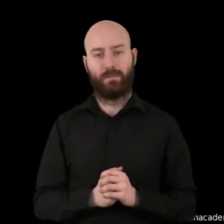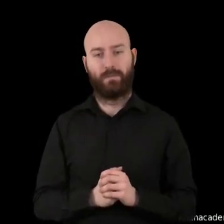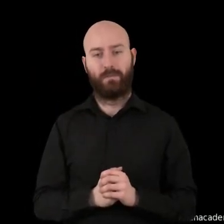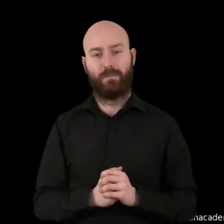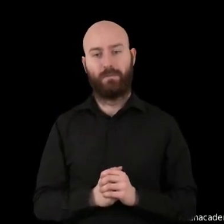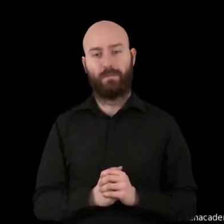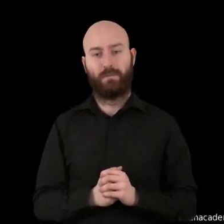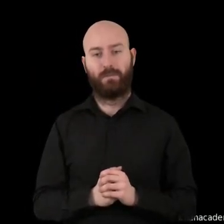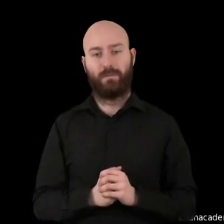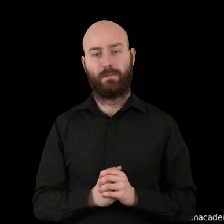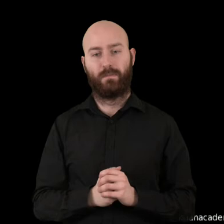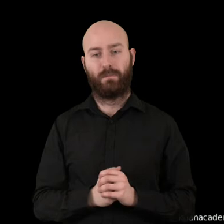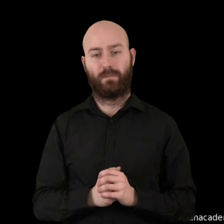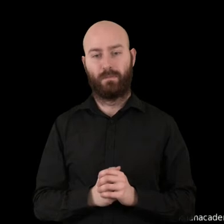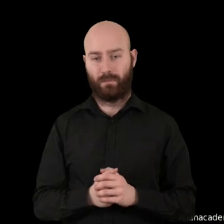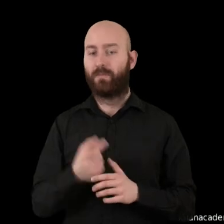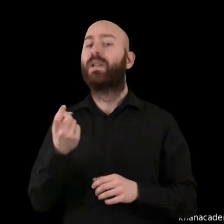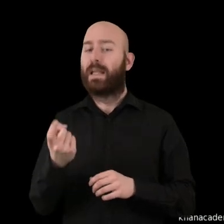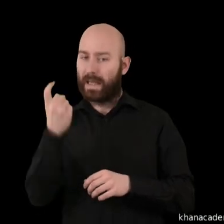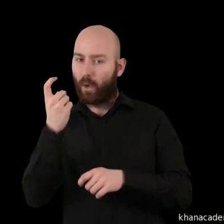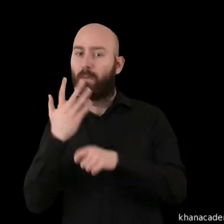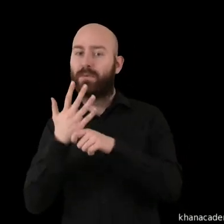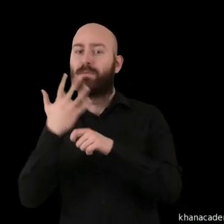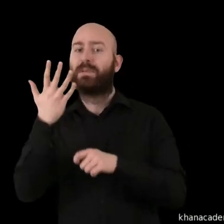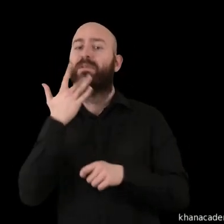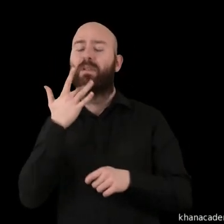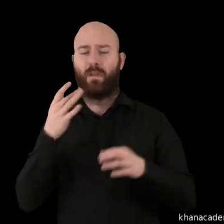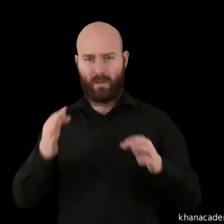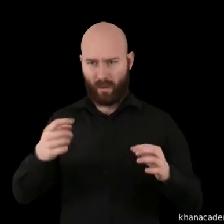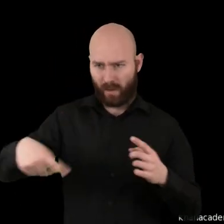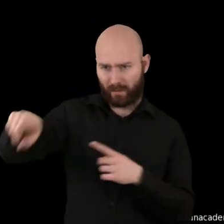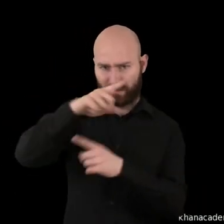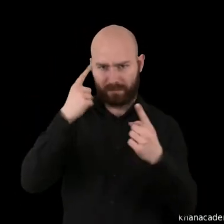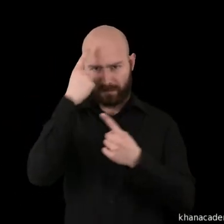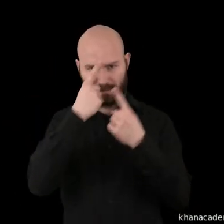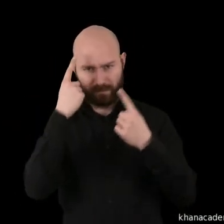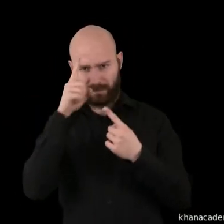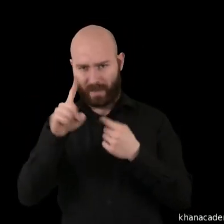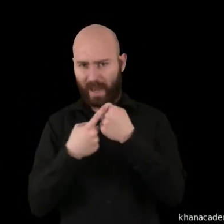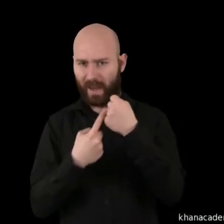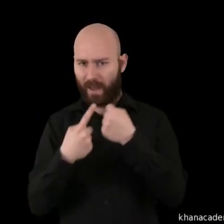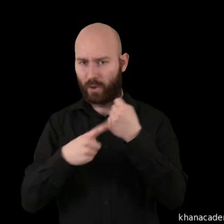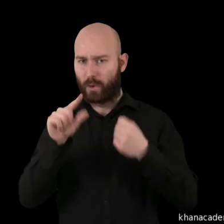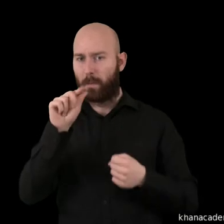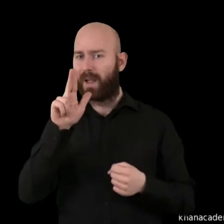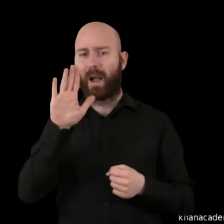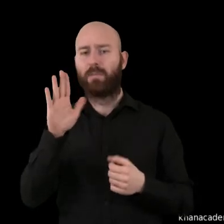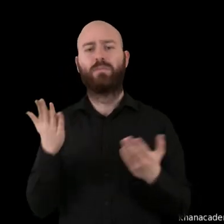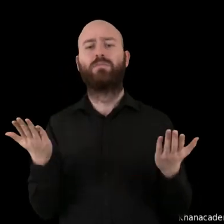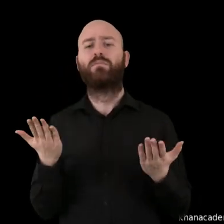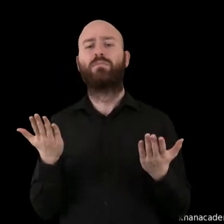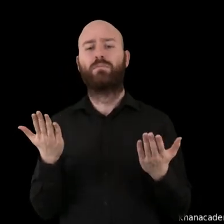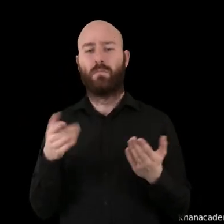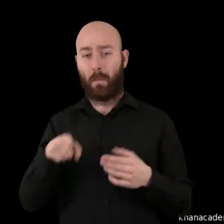55 centów za funt. 55 za funt. Zastanówcie się nad czymś. Obliczanie PKB